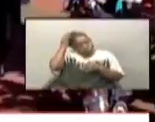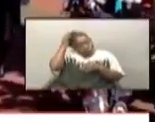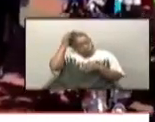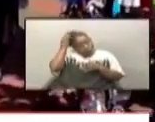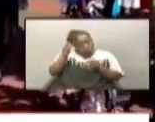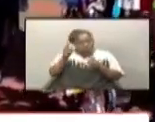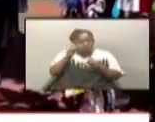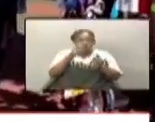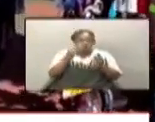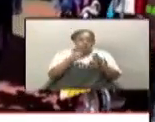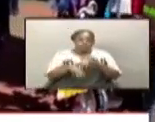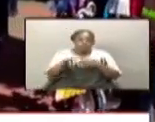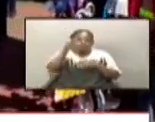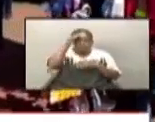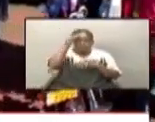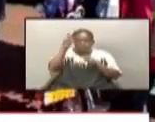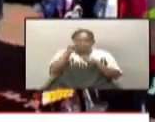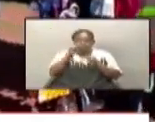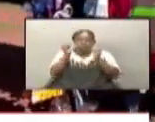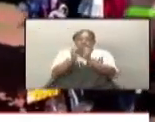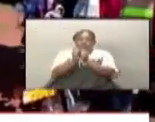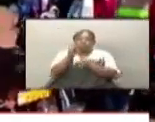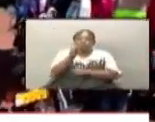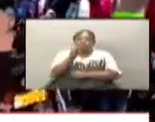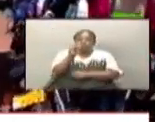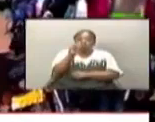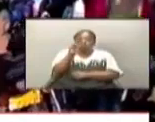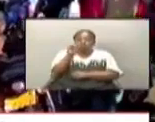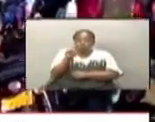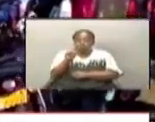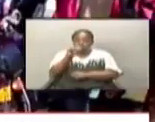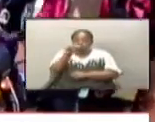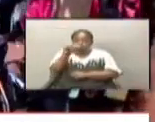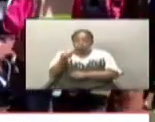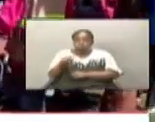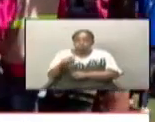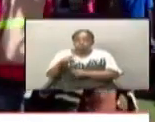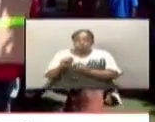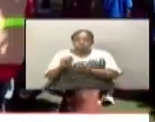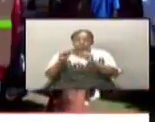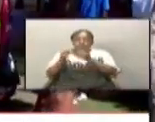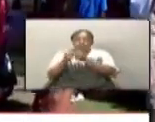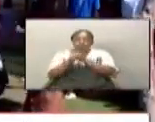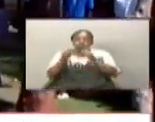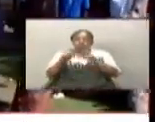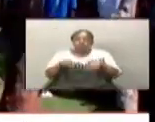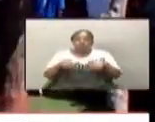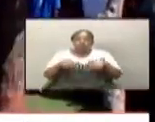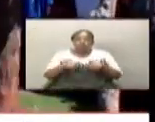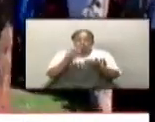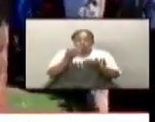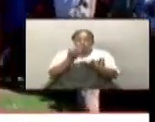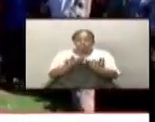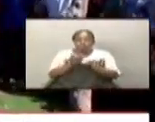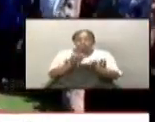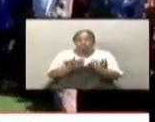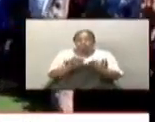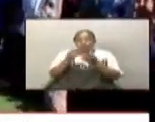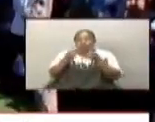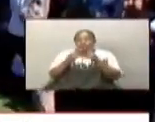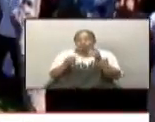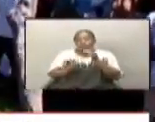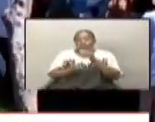Abatuuze bategeeza nti poliisi abantu beekutta okuliko emigisha n'abalala babadde bagenze kutaasa mukwano gwabwe abadde asaba obuyambi kyokka ku